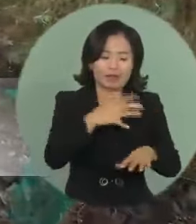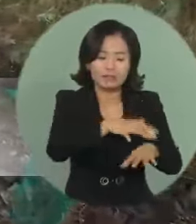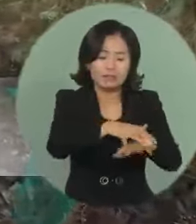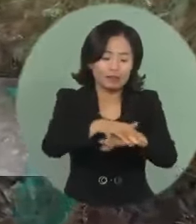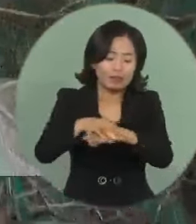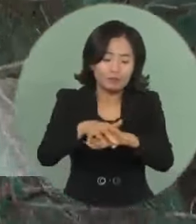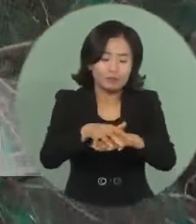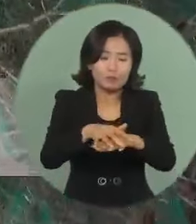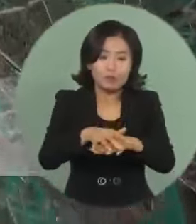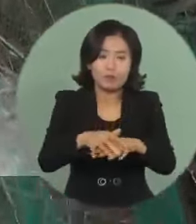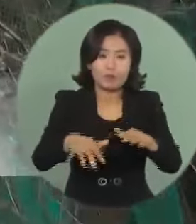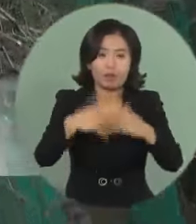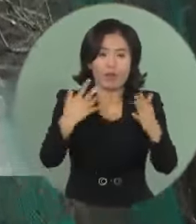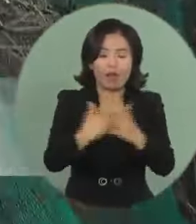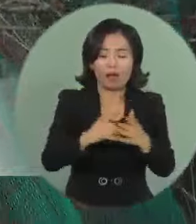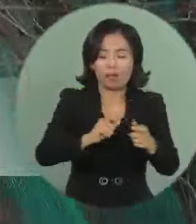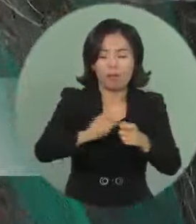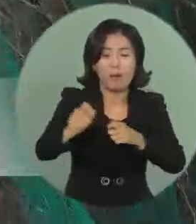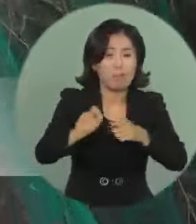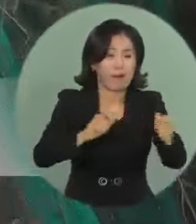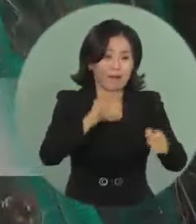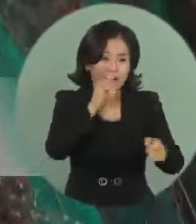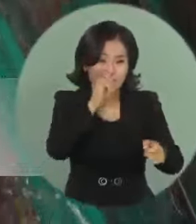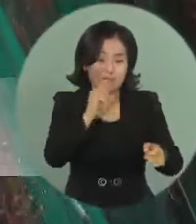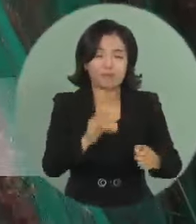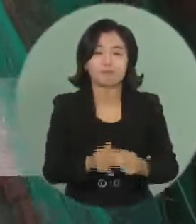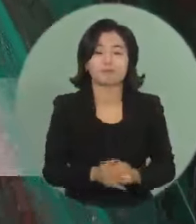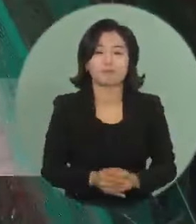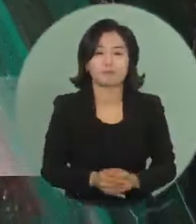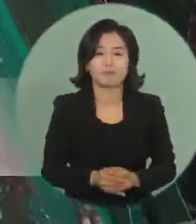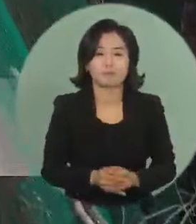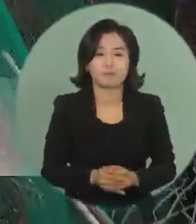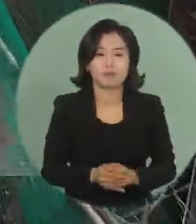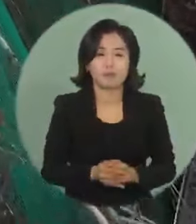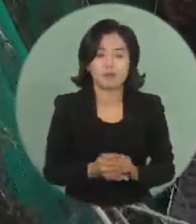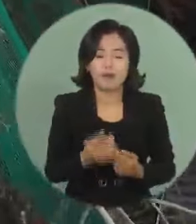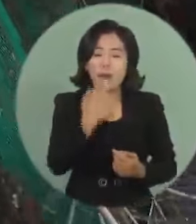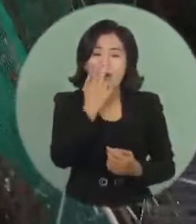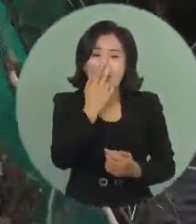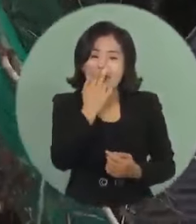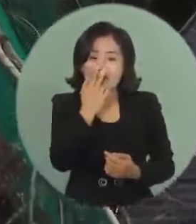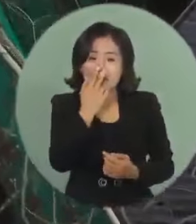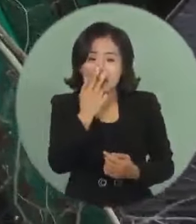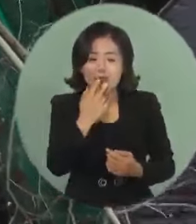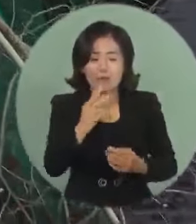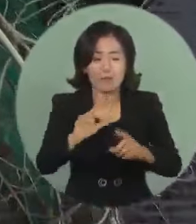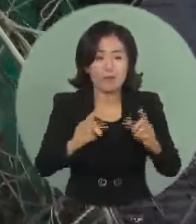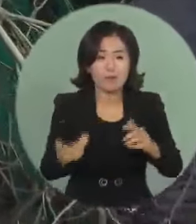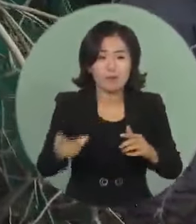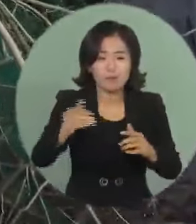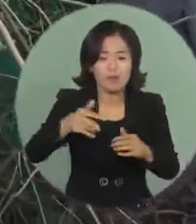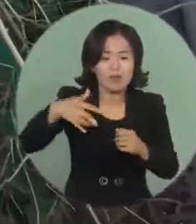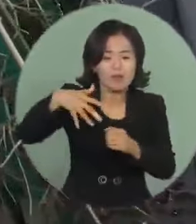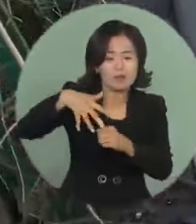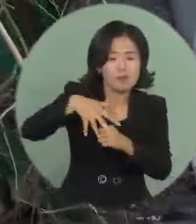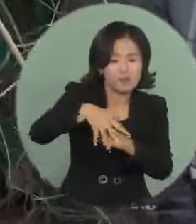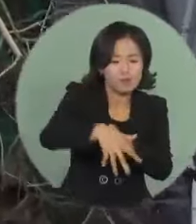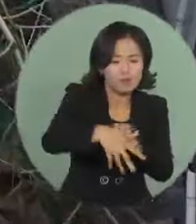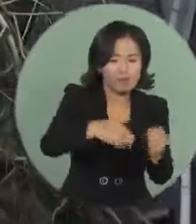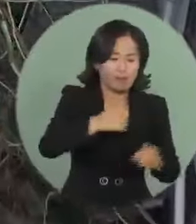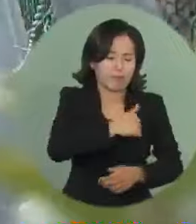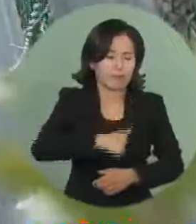방지 그물망은 너덜너덜 찢어져 있습니다 합성 비늘 재질인데 토사 무게를 버티지 못한